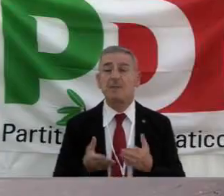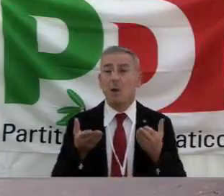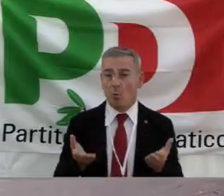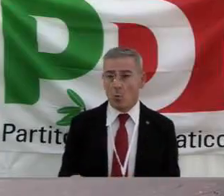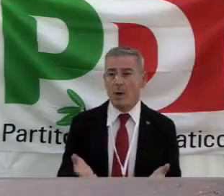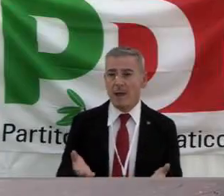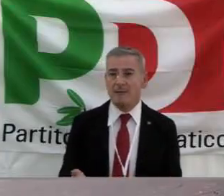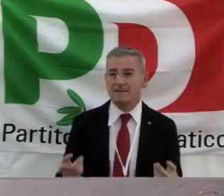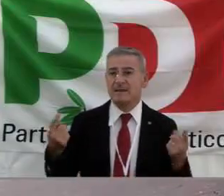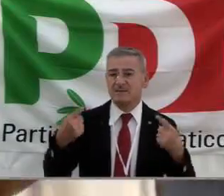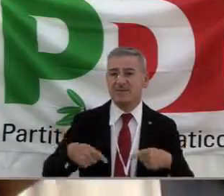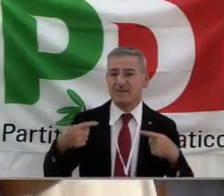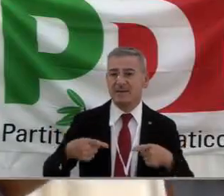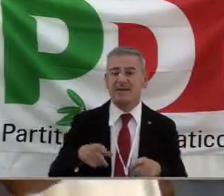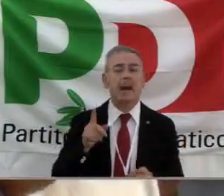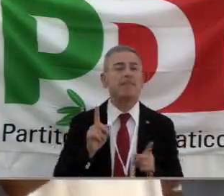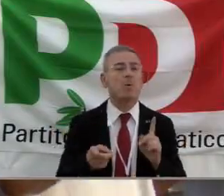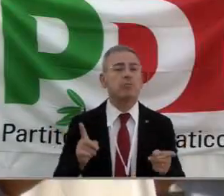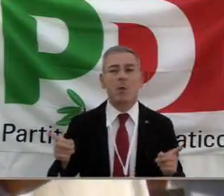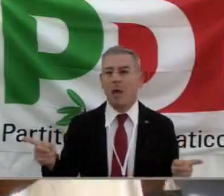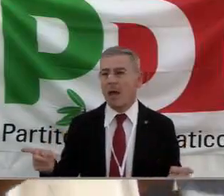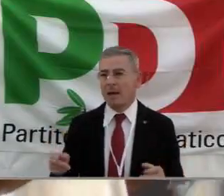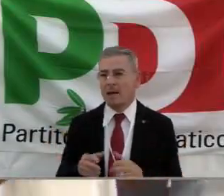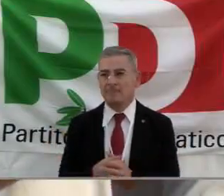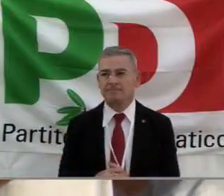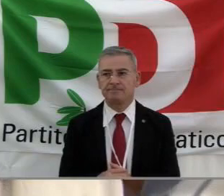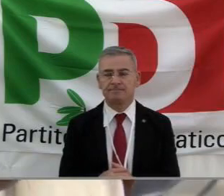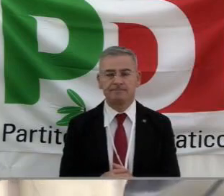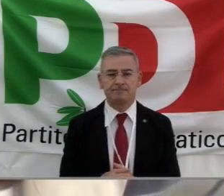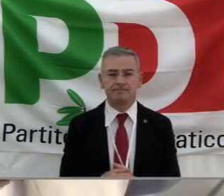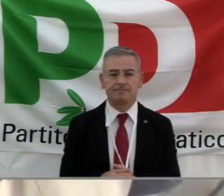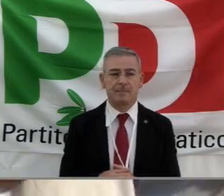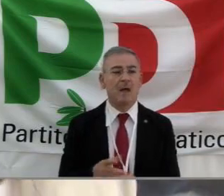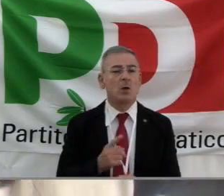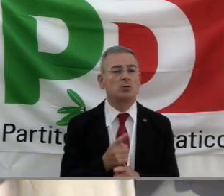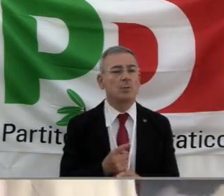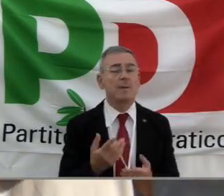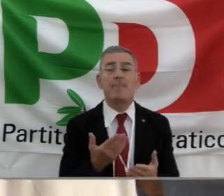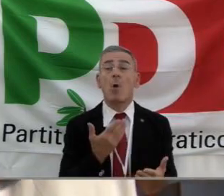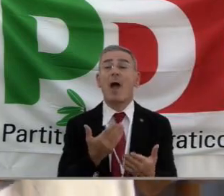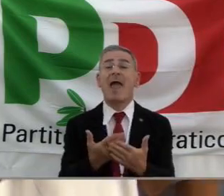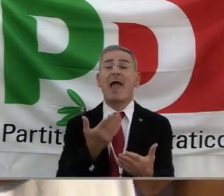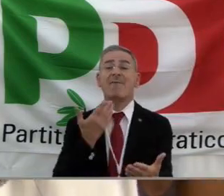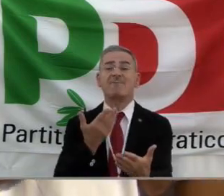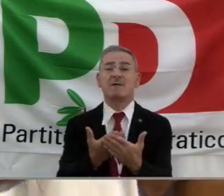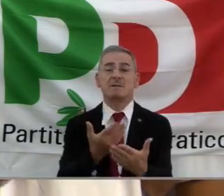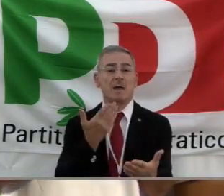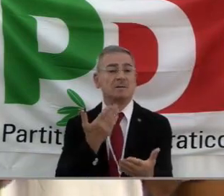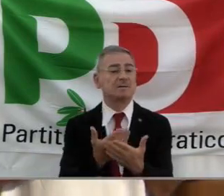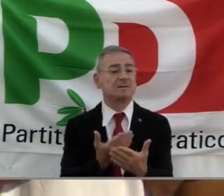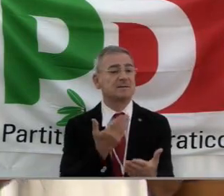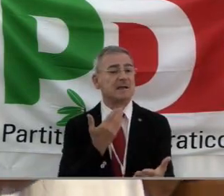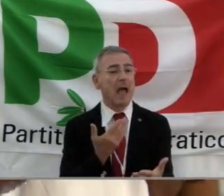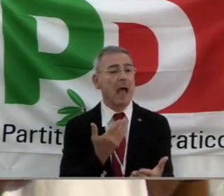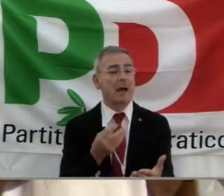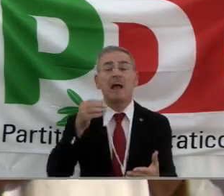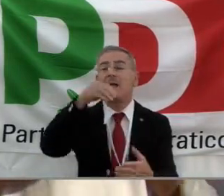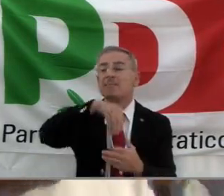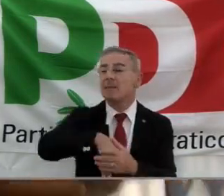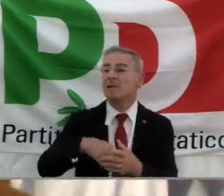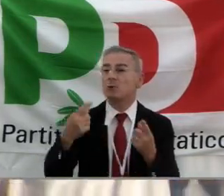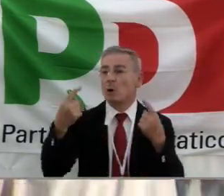Questa è la sfida popolare da rendere evidente nel concreto delle nostre